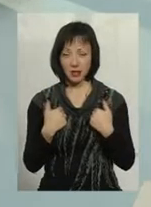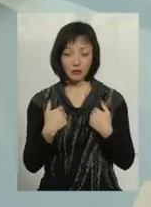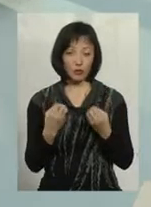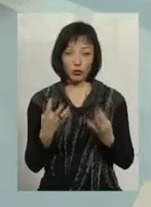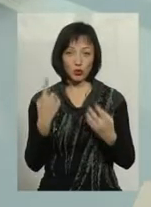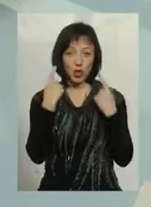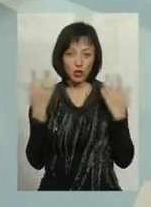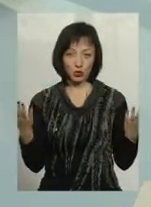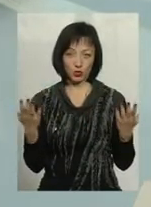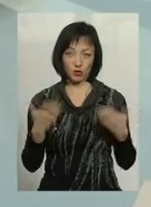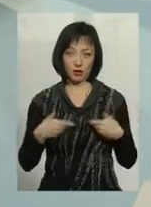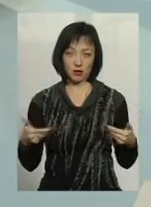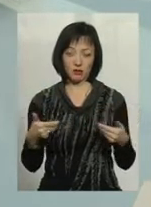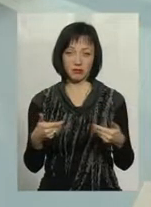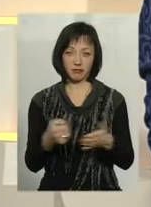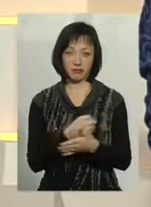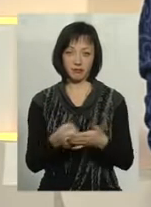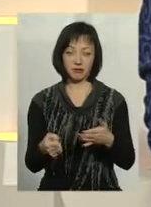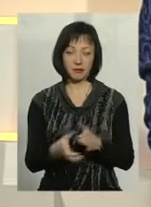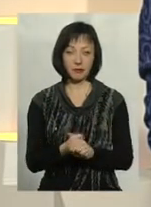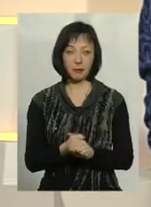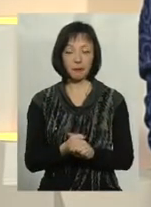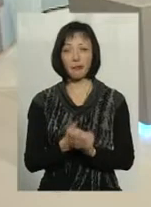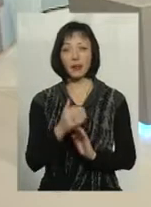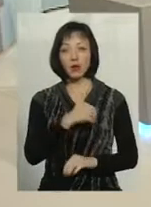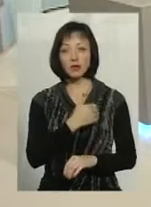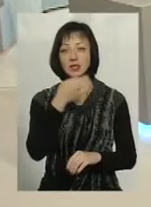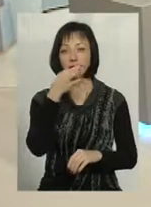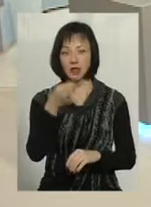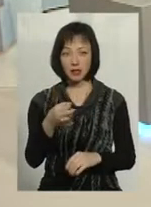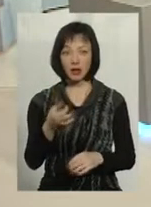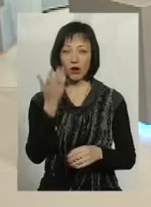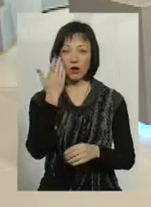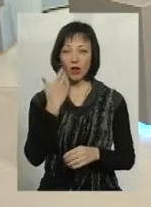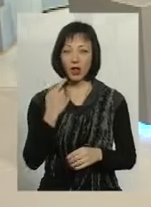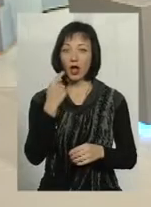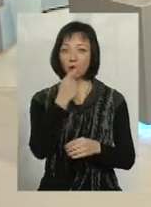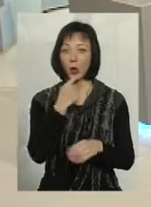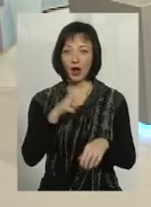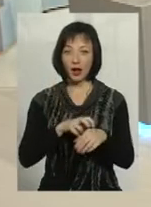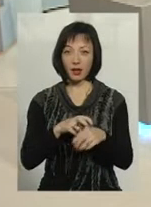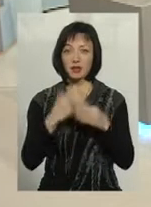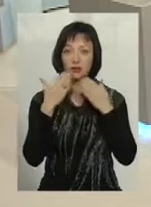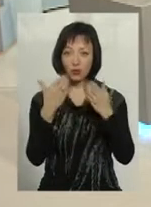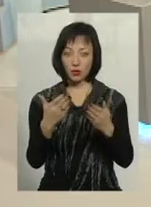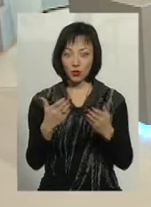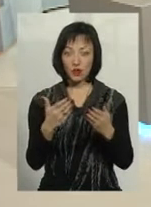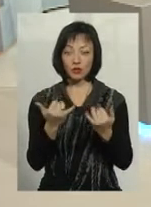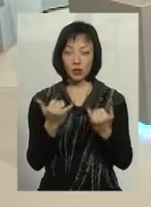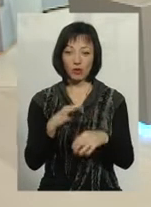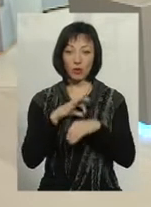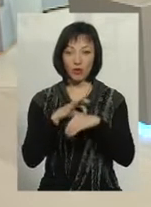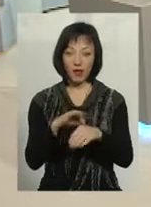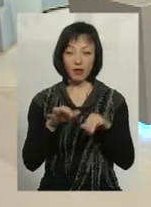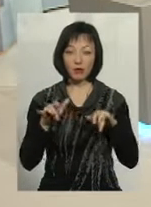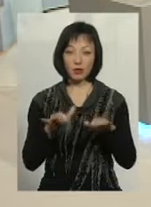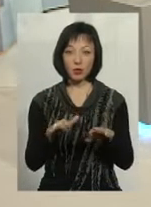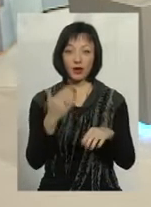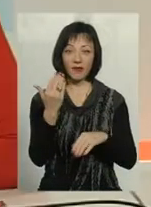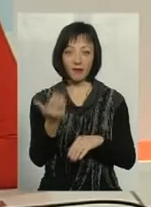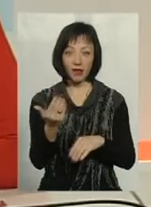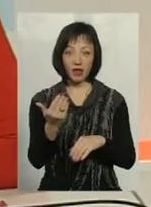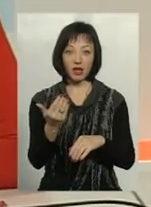країні. Але, на жаль, законодавство таким чином побудоване на сьогоднішній день, що воно дає можливість, до прикладу,